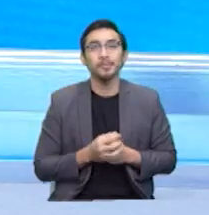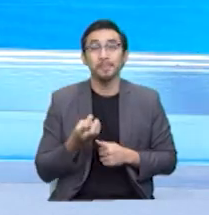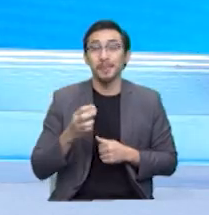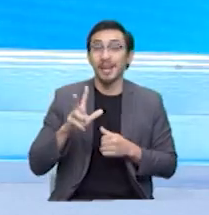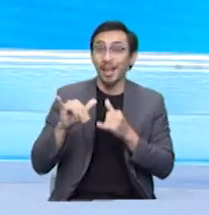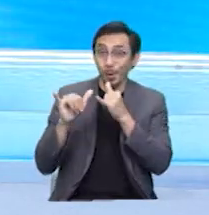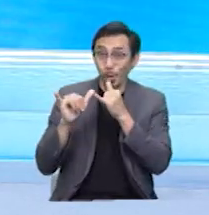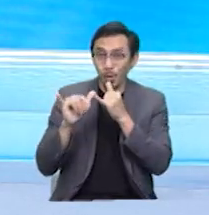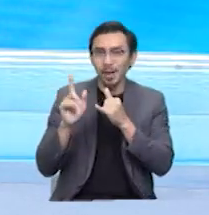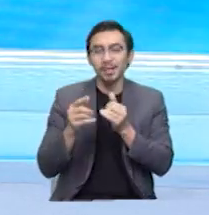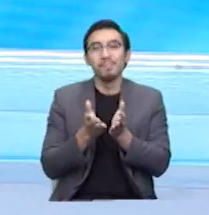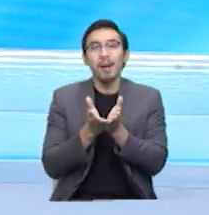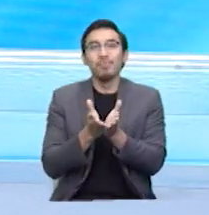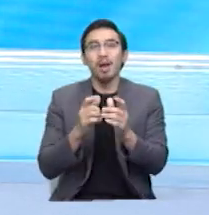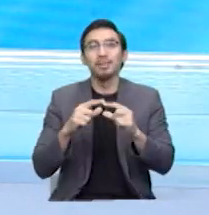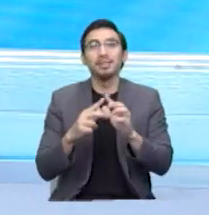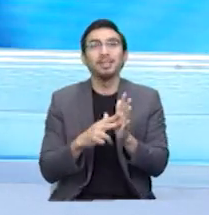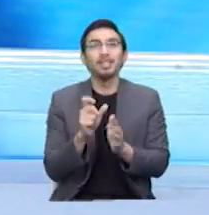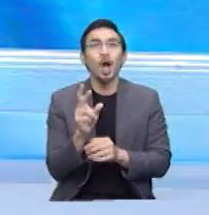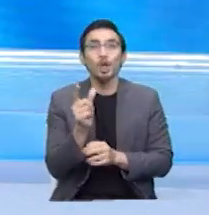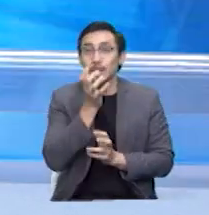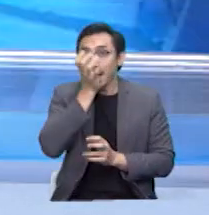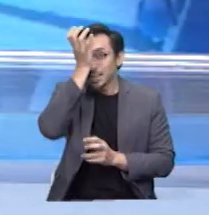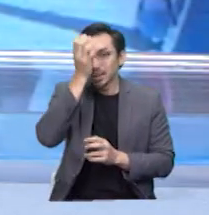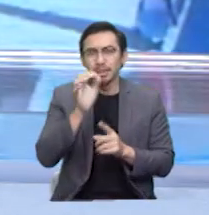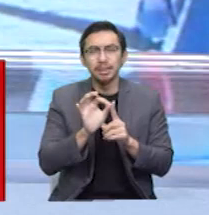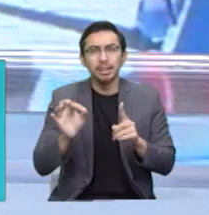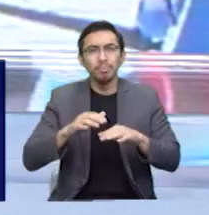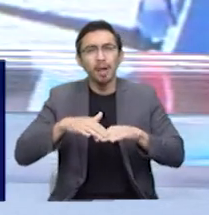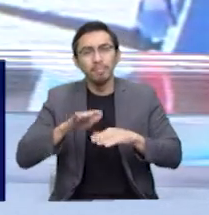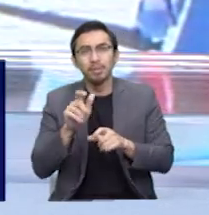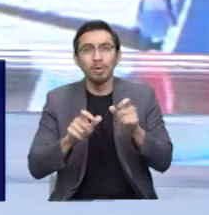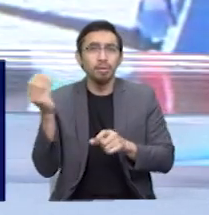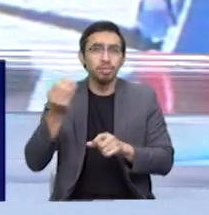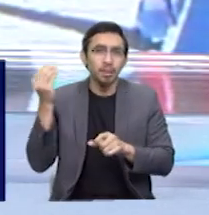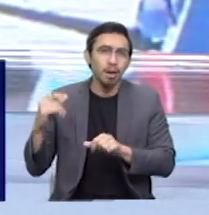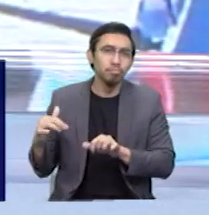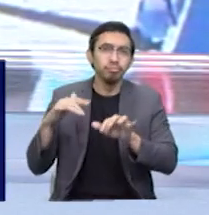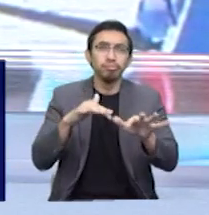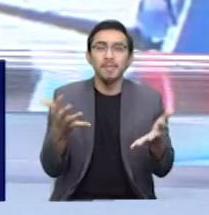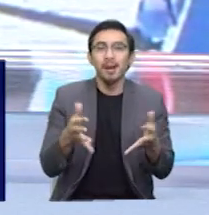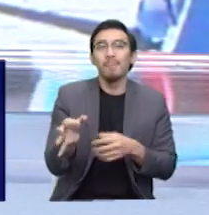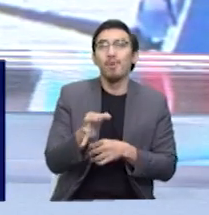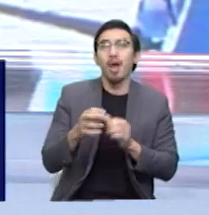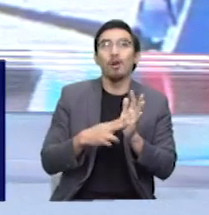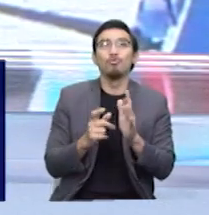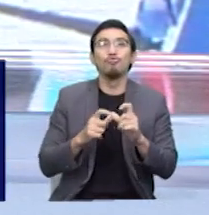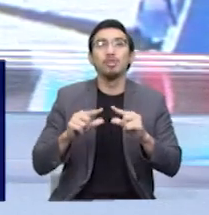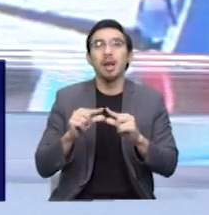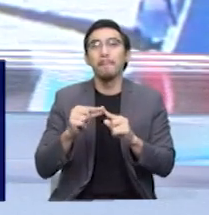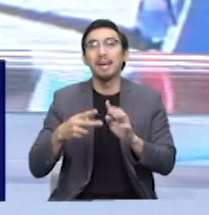Jelang perayaan Tahun Baru, Pelabuhan Sanur Denpasar dipadati ribuan wisatawan yang akan berlibur ke Pulau Nusa Penida dan Nusa